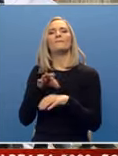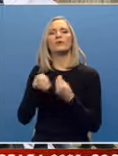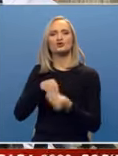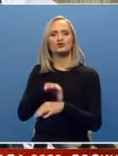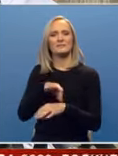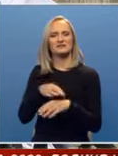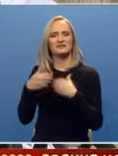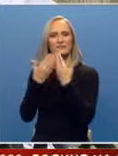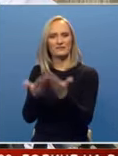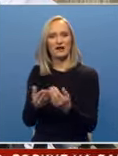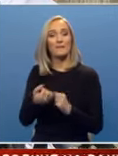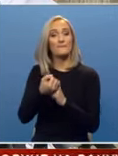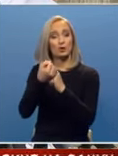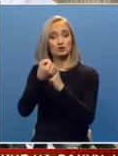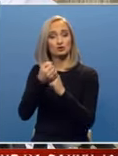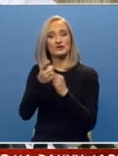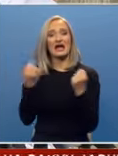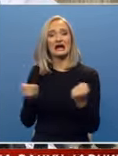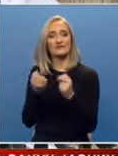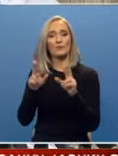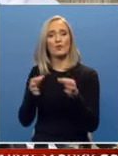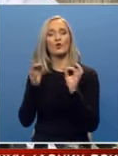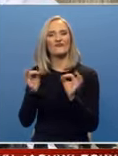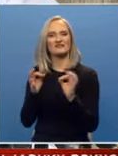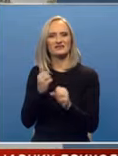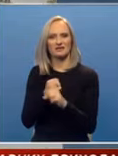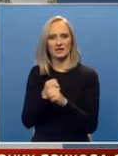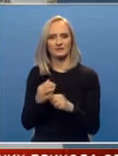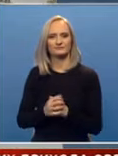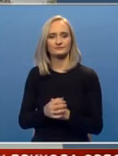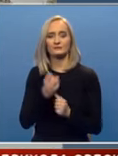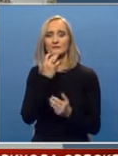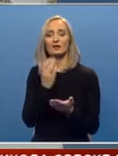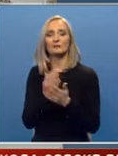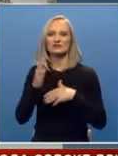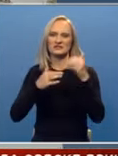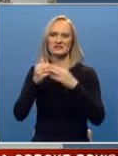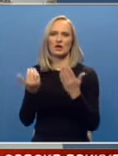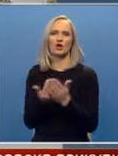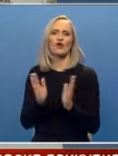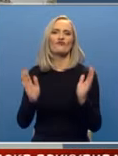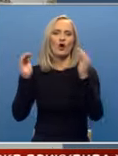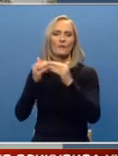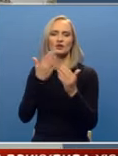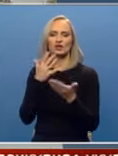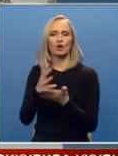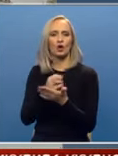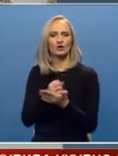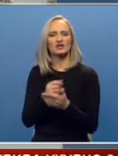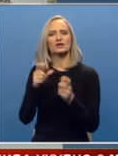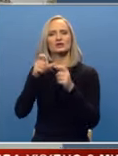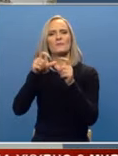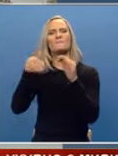dali podršku da te aktivnosti mogu kvalitetnije da provode. Kada bude sagrađen, novi objekat će posjedovati